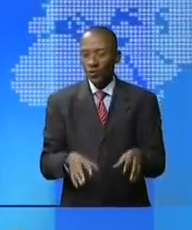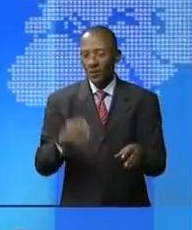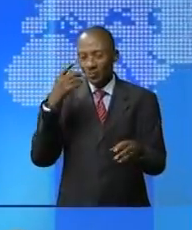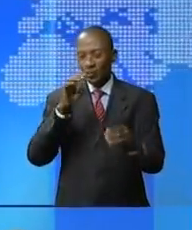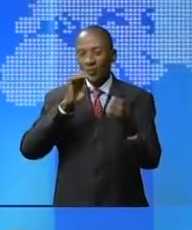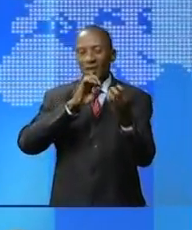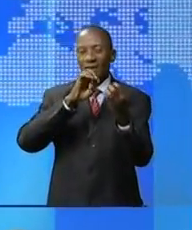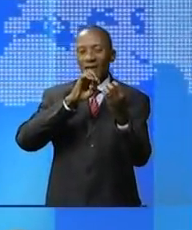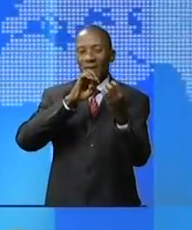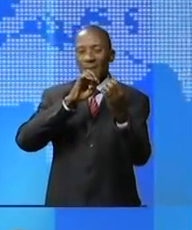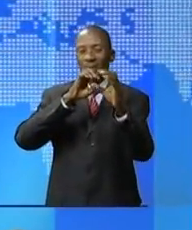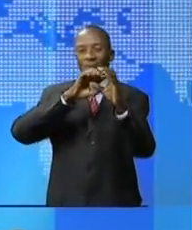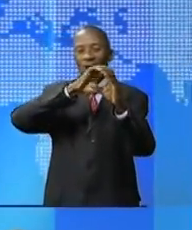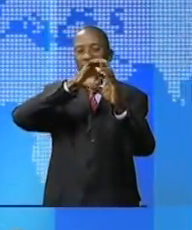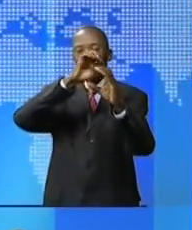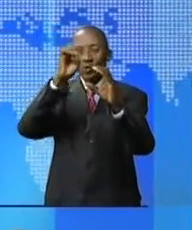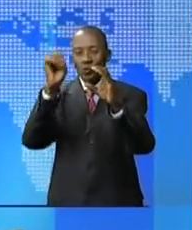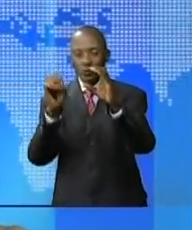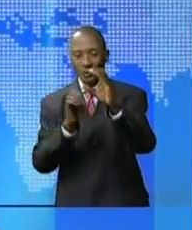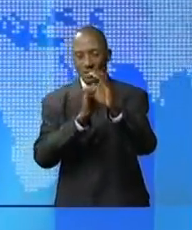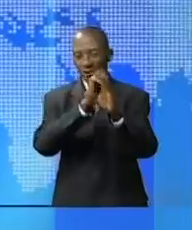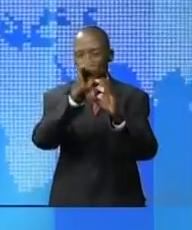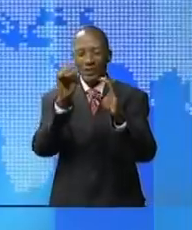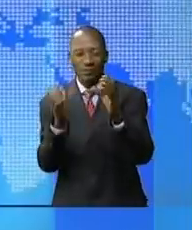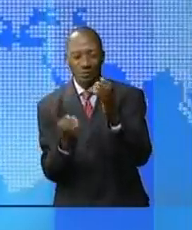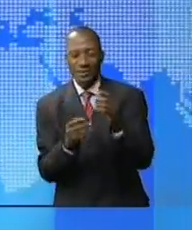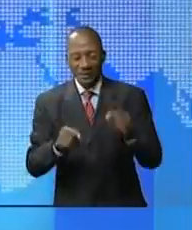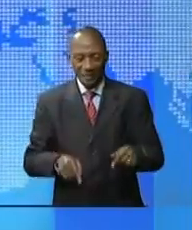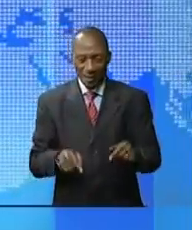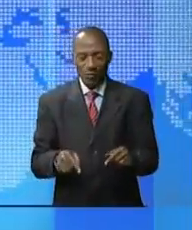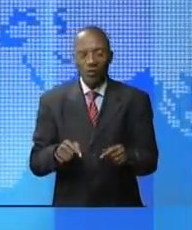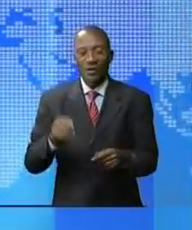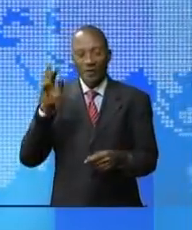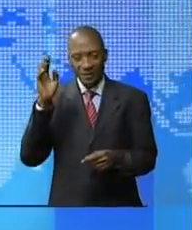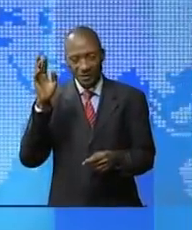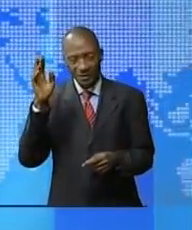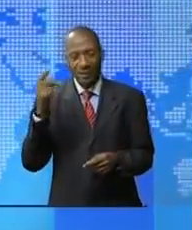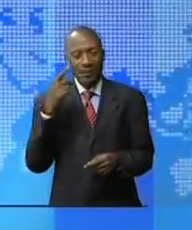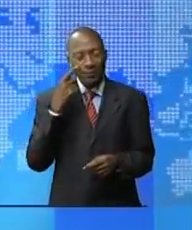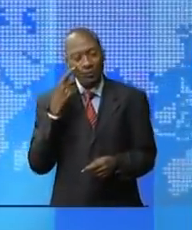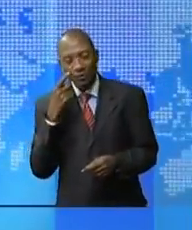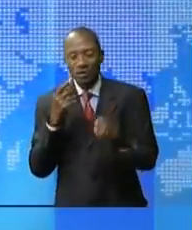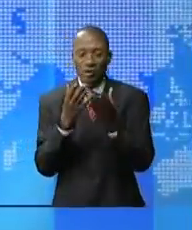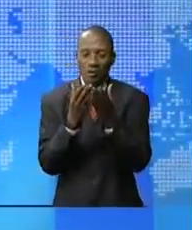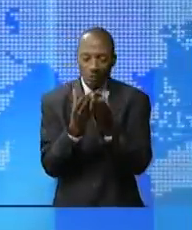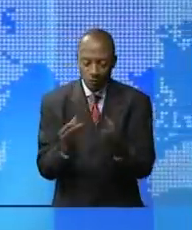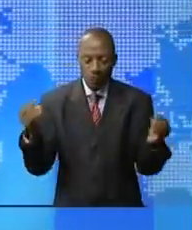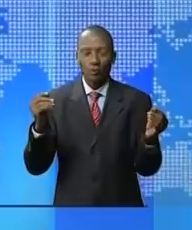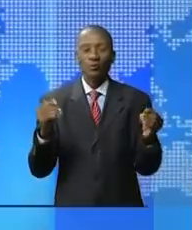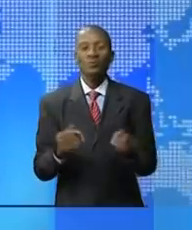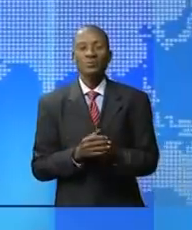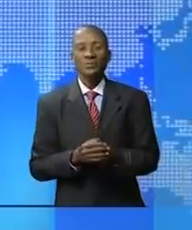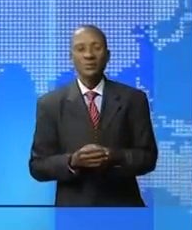développement durable. Il sera question au cours de ces assises de mettre en place de mécanismes nécessaires pour une nouvelle